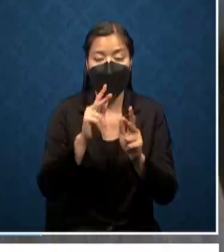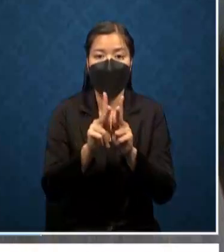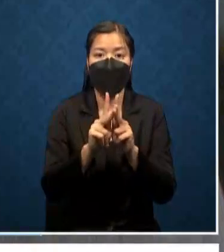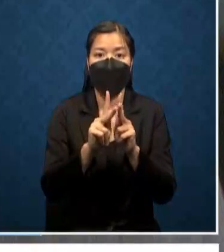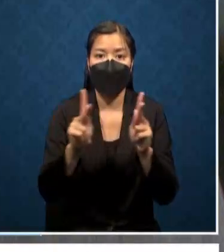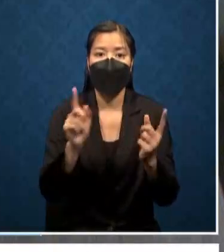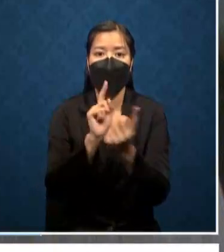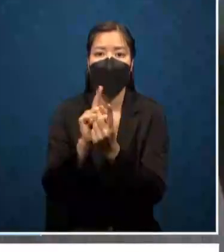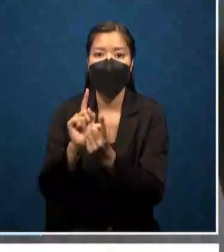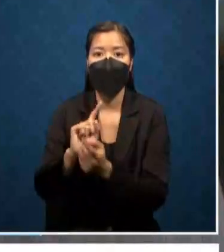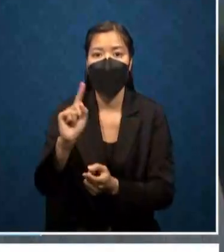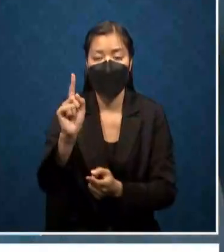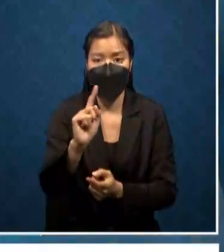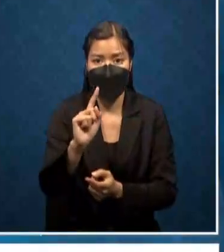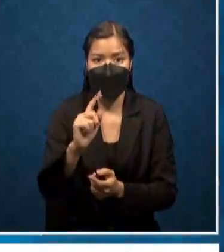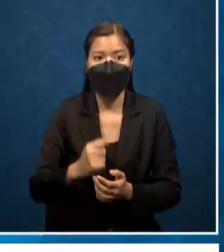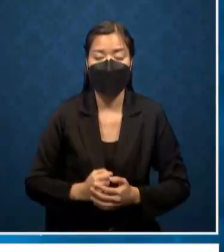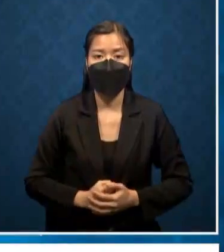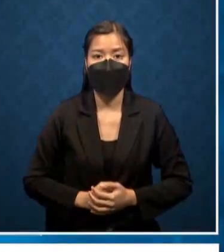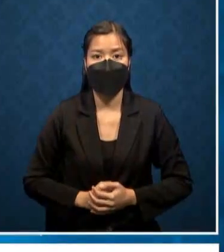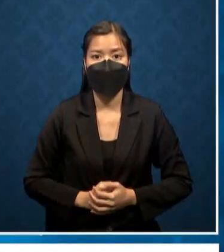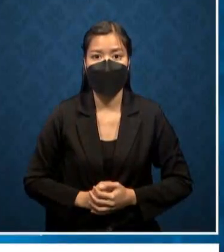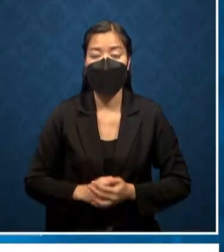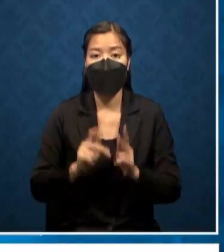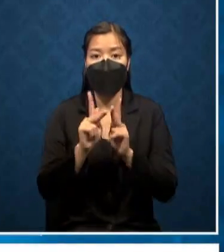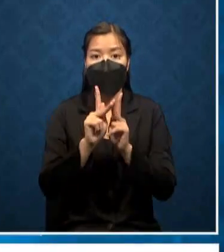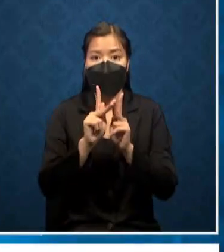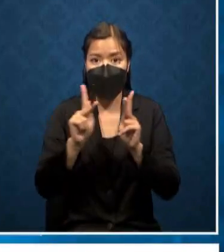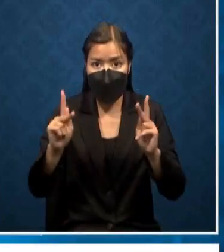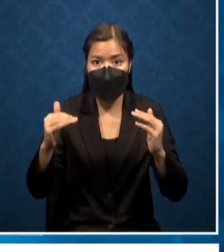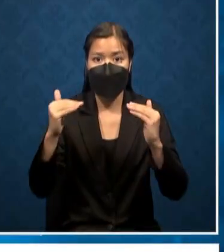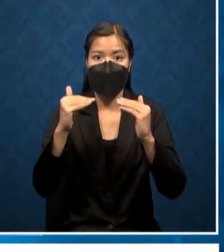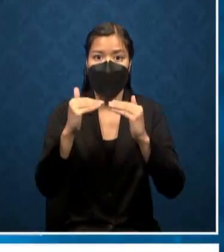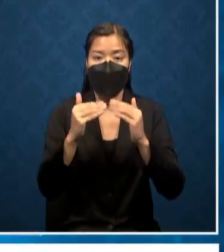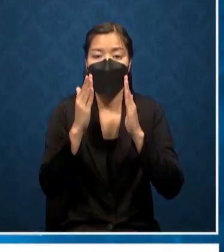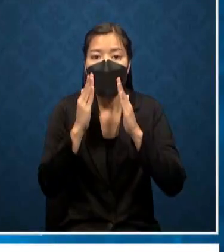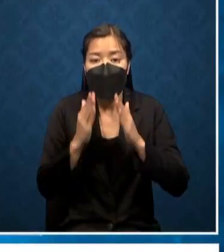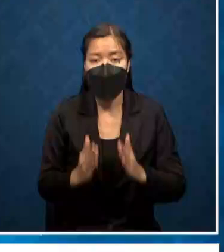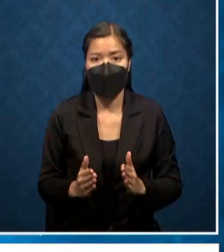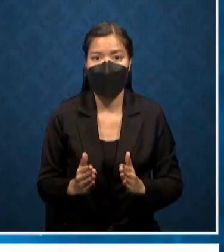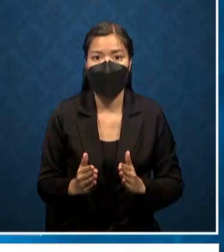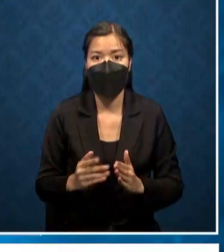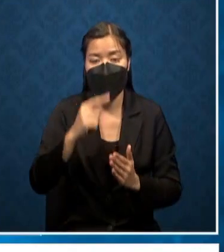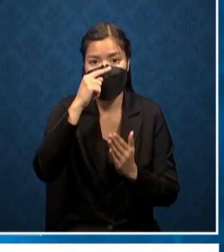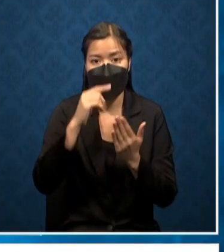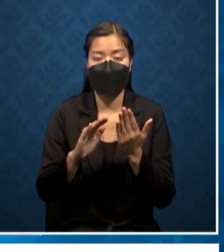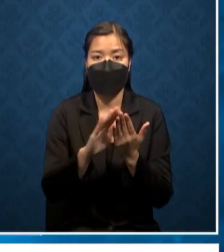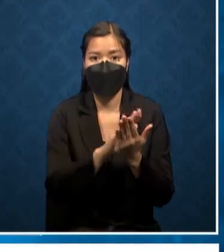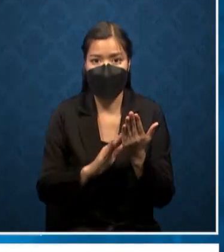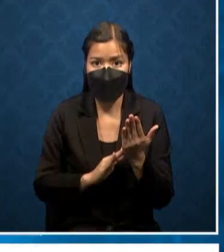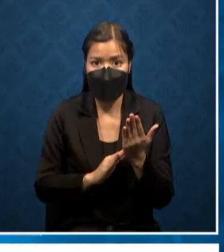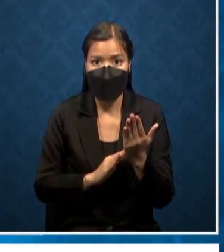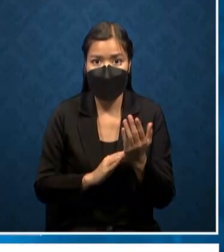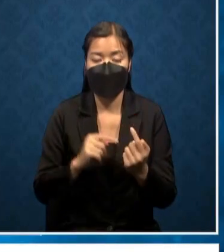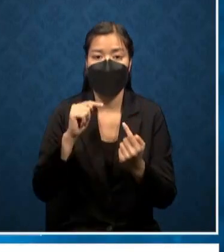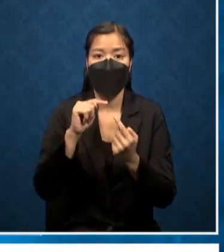การพบว่าโดยรวมคณะกรรมการสิทธิมนุษยชนแห่งชาติได้นำข้อสังเกตหรือคำแนะนำของ